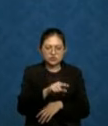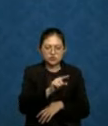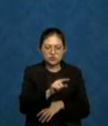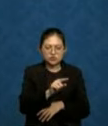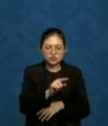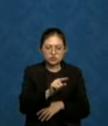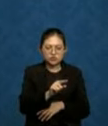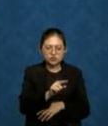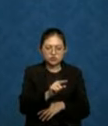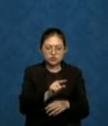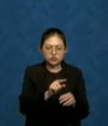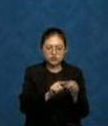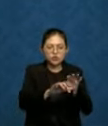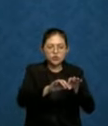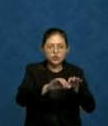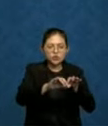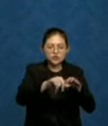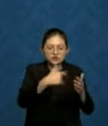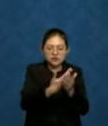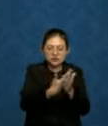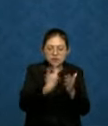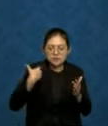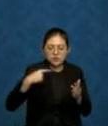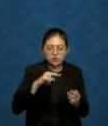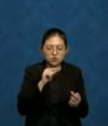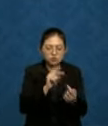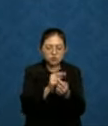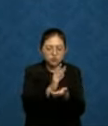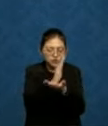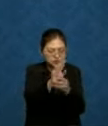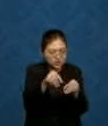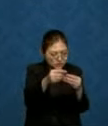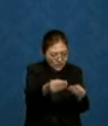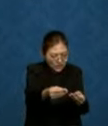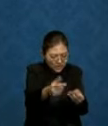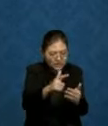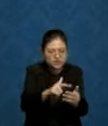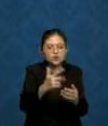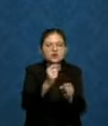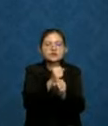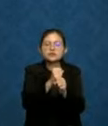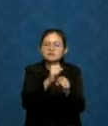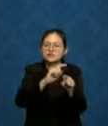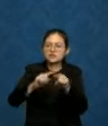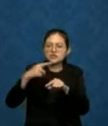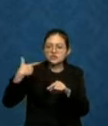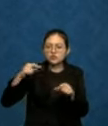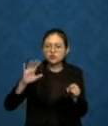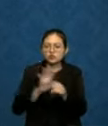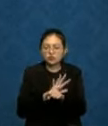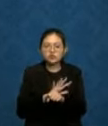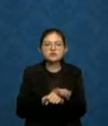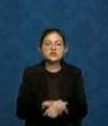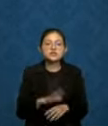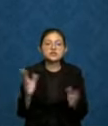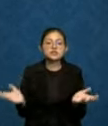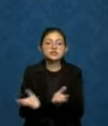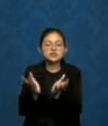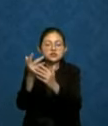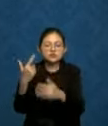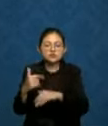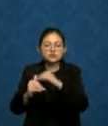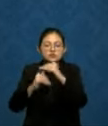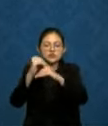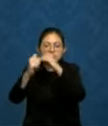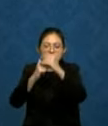ส่วนที่ท่านนำเป็นเงินเอาไปใช้ประโยชน์เพื่อบรรลุวัตถุประสงค์ของกองทุนในการสนับสนุนพัฒนาและเพิ่มจำนวนฝีมือ